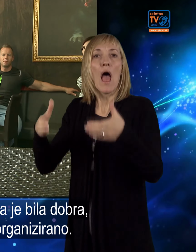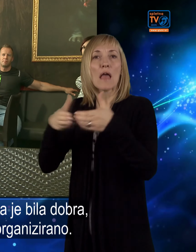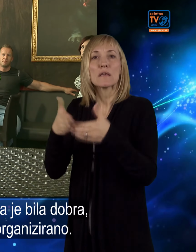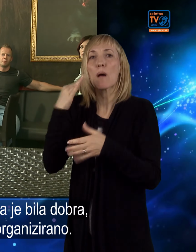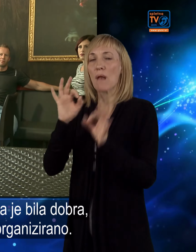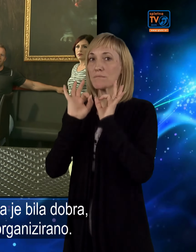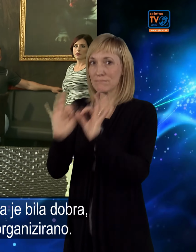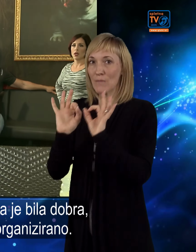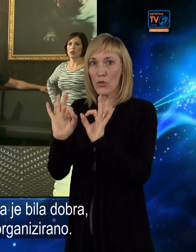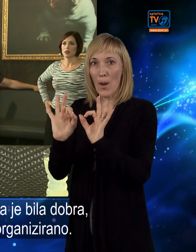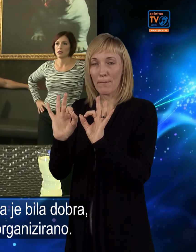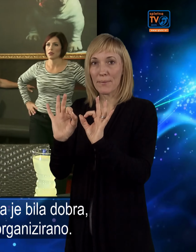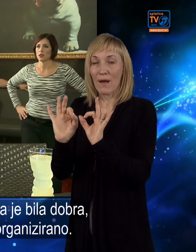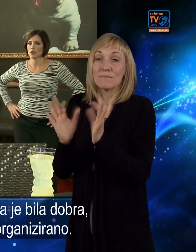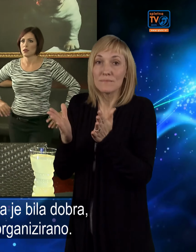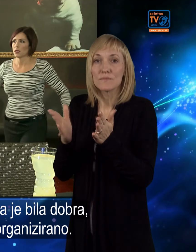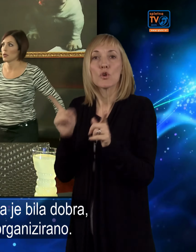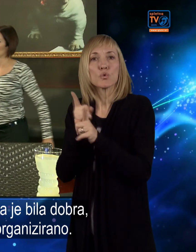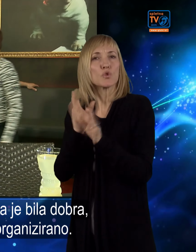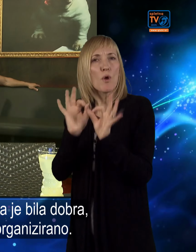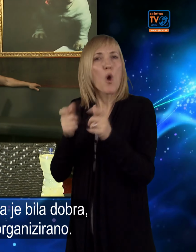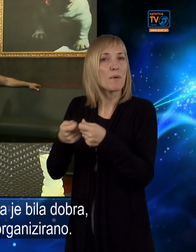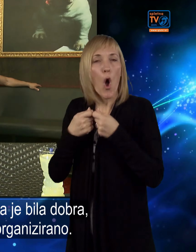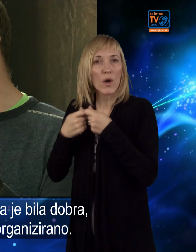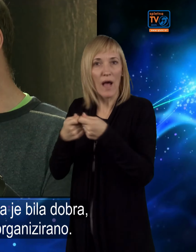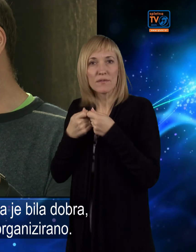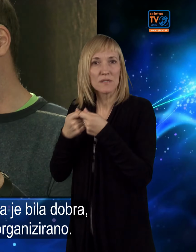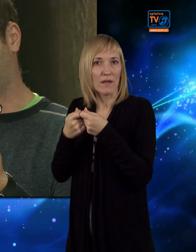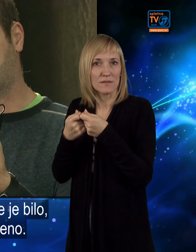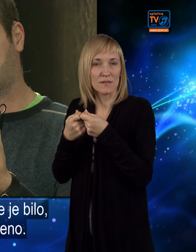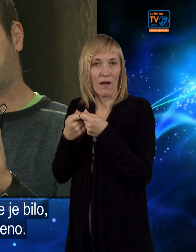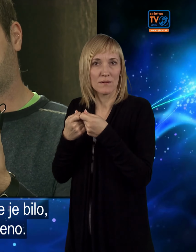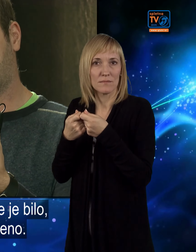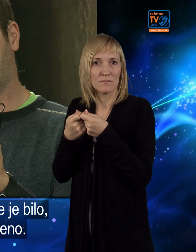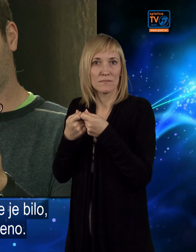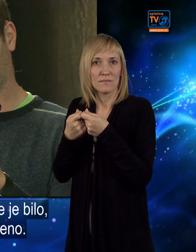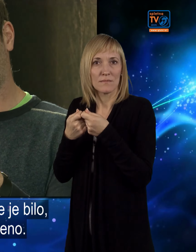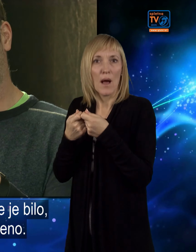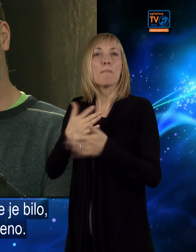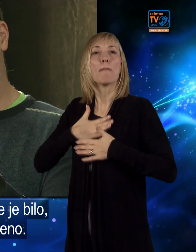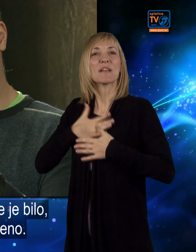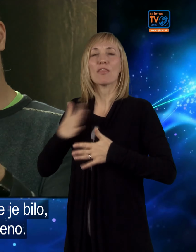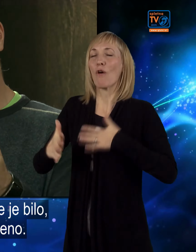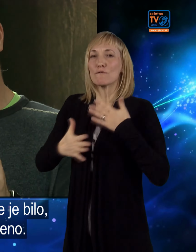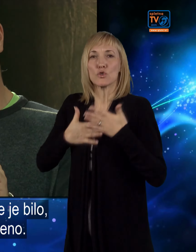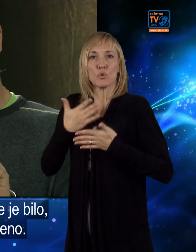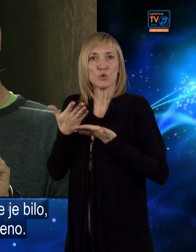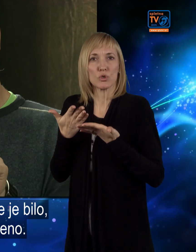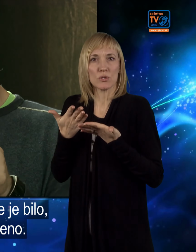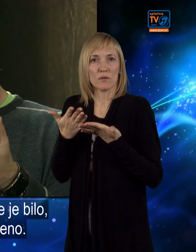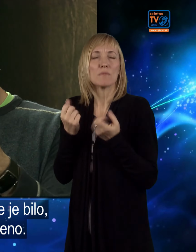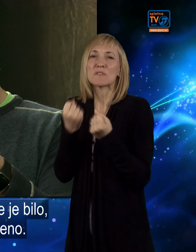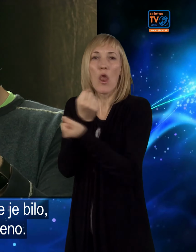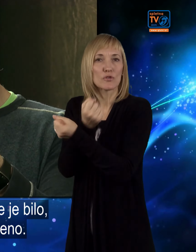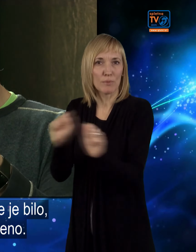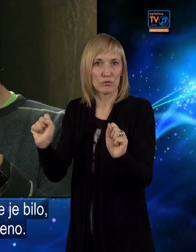Ekipa je bila dobra, nekako tudi vse je bilo dobro zorganizirano, pa prijetno vzdušje je bilo, ni